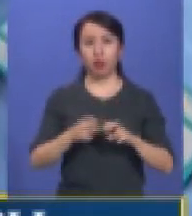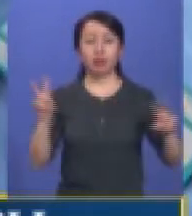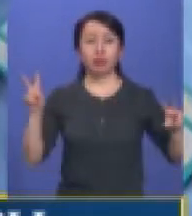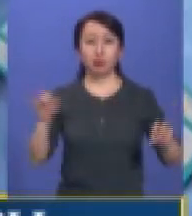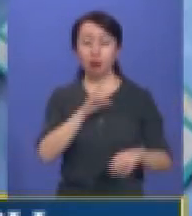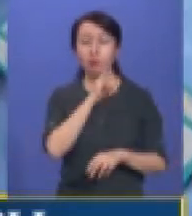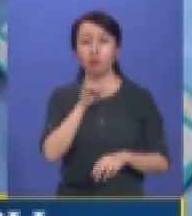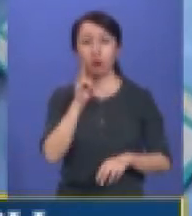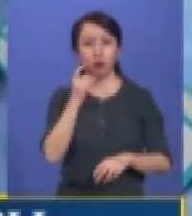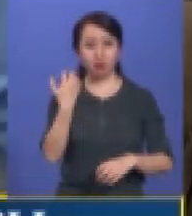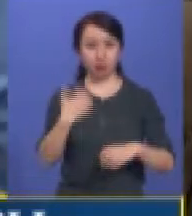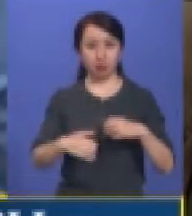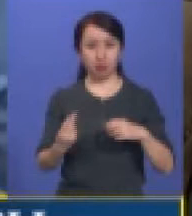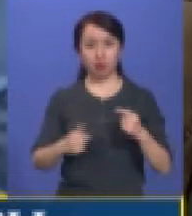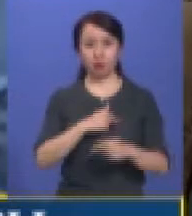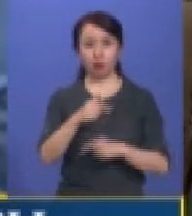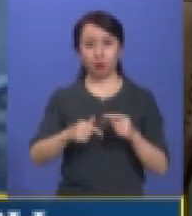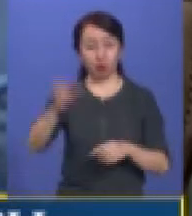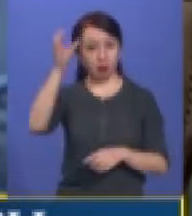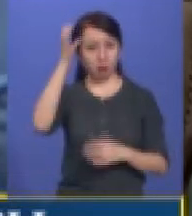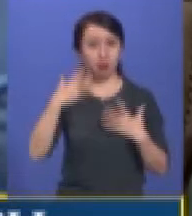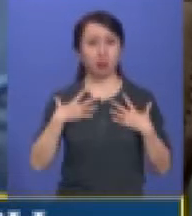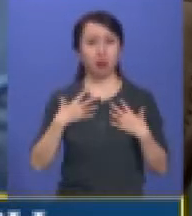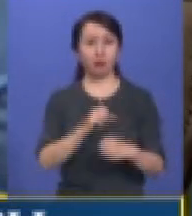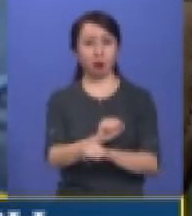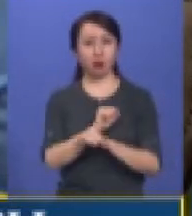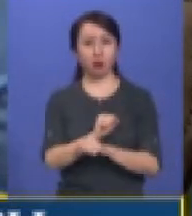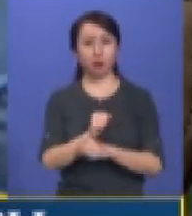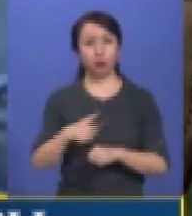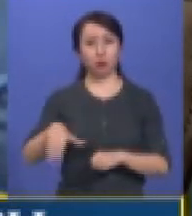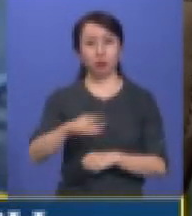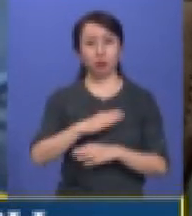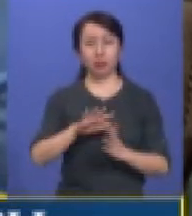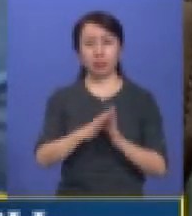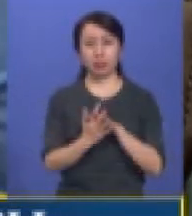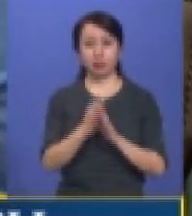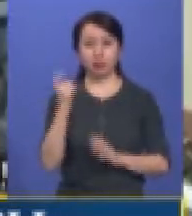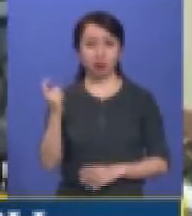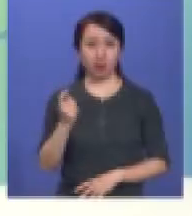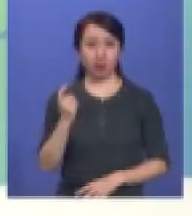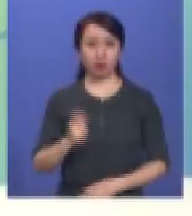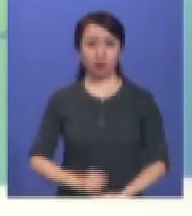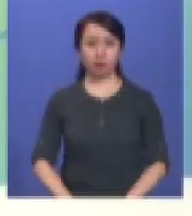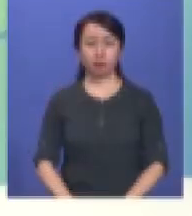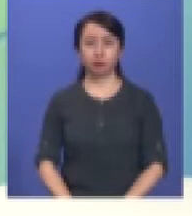Затрагивали темы малого и среднего бизнеса, образования и здравоохранения, но больше всего сельского хозяйства.